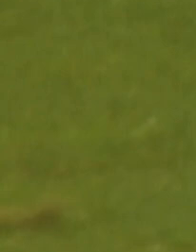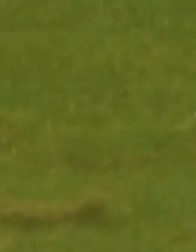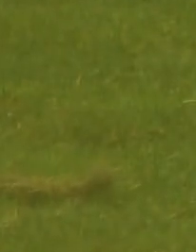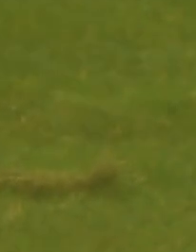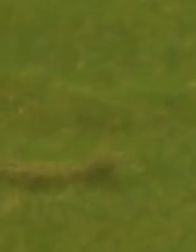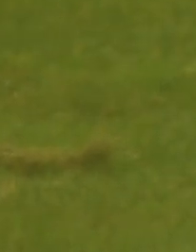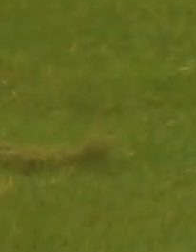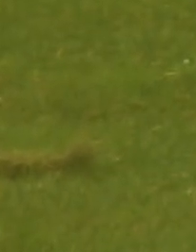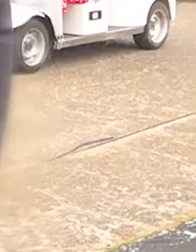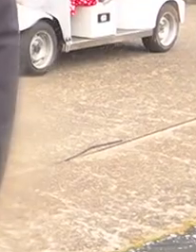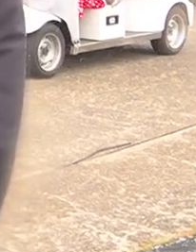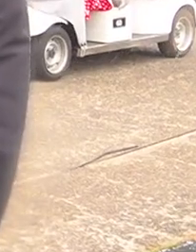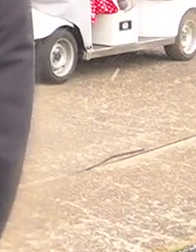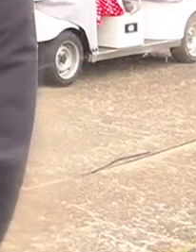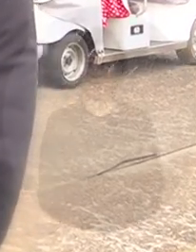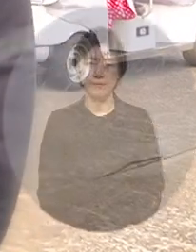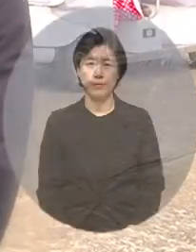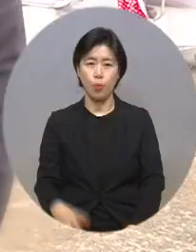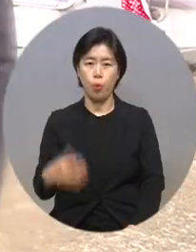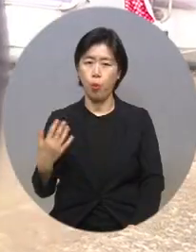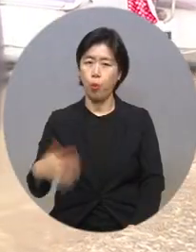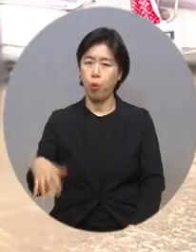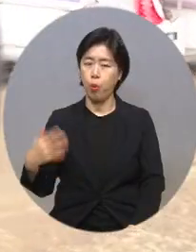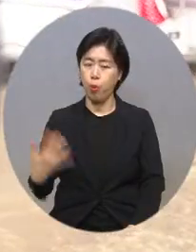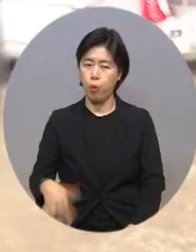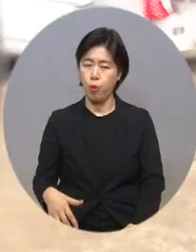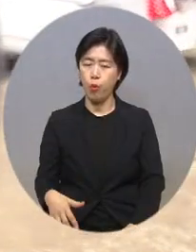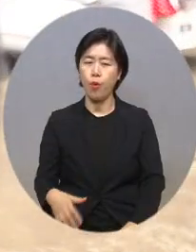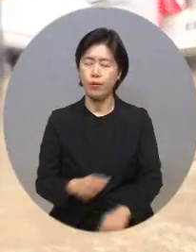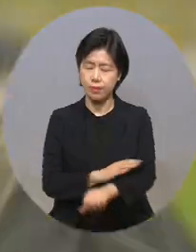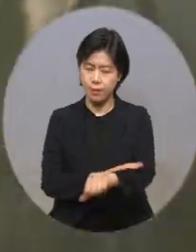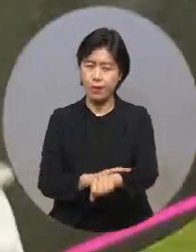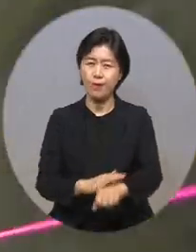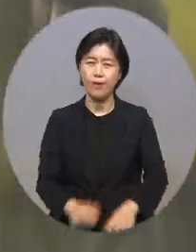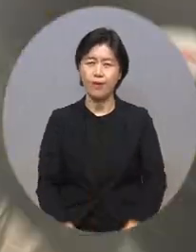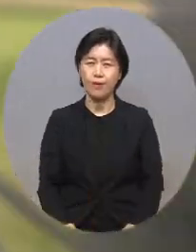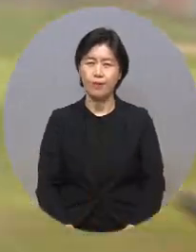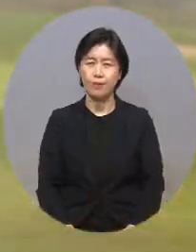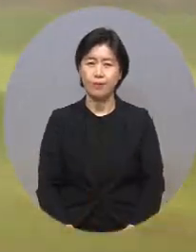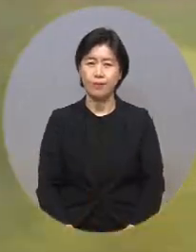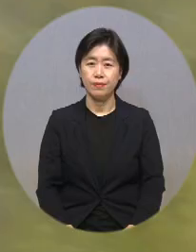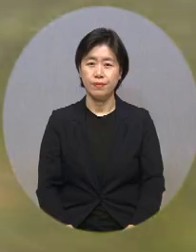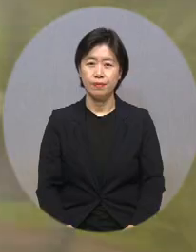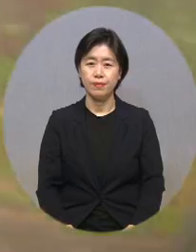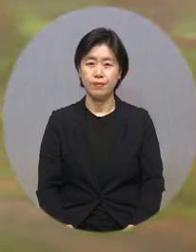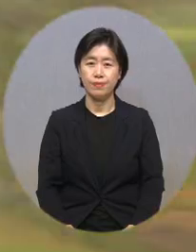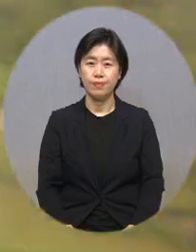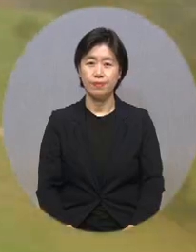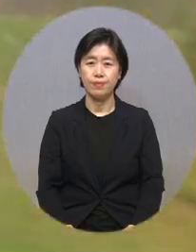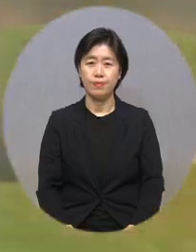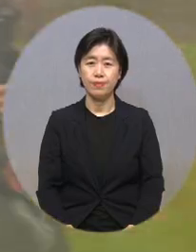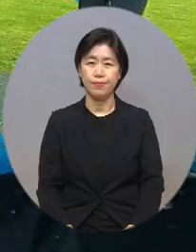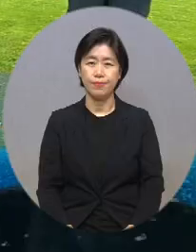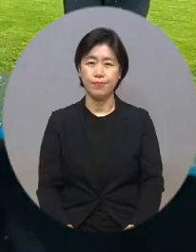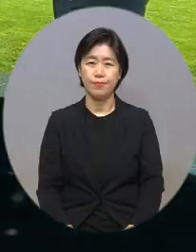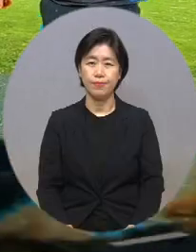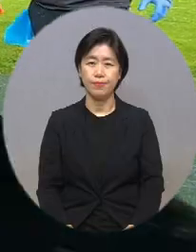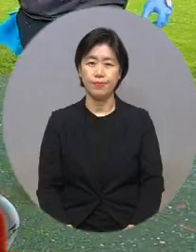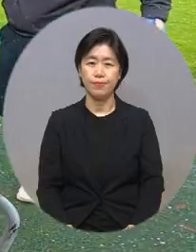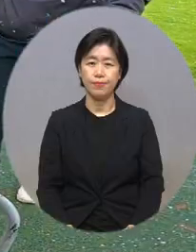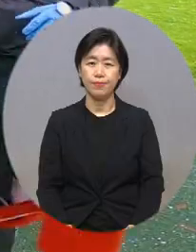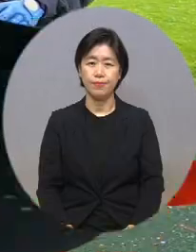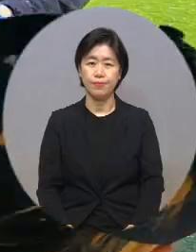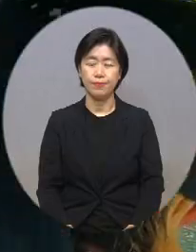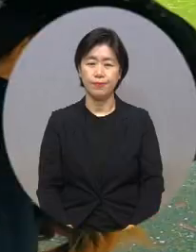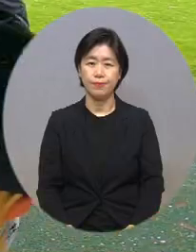샷! 샷! 야 지금 몇 개 칠까가 많네. 맞는 것 같아. 20년이야?